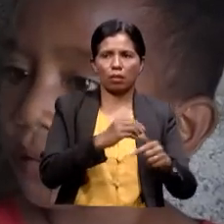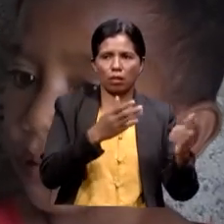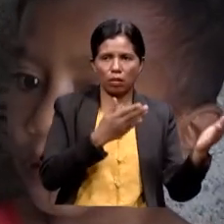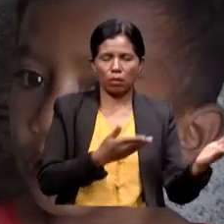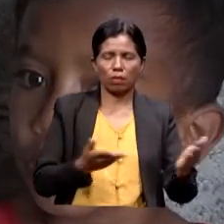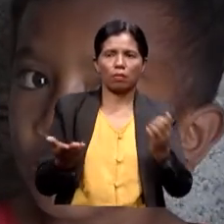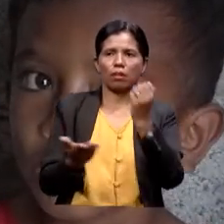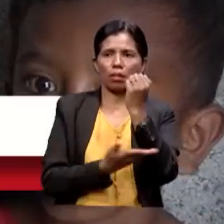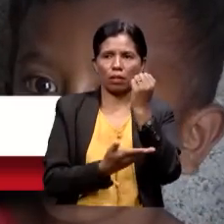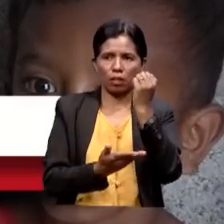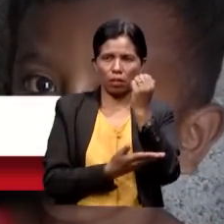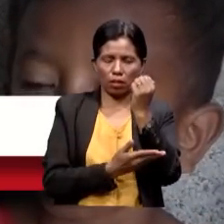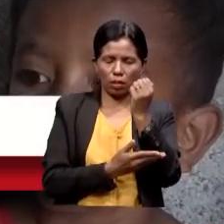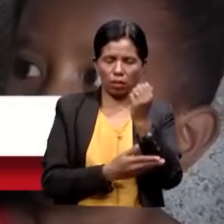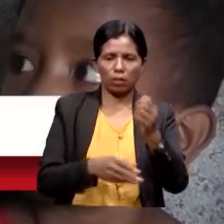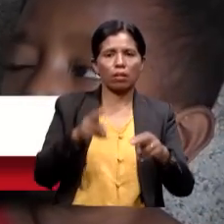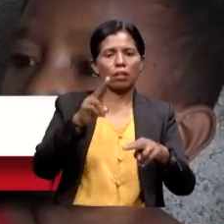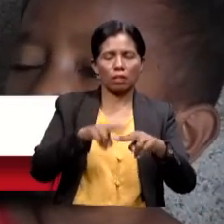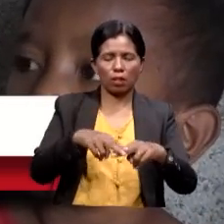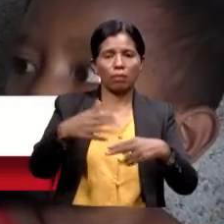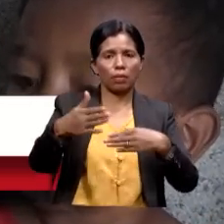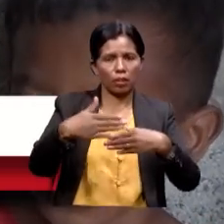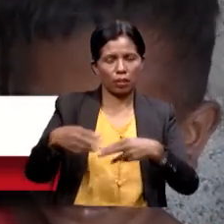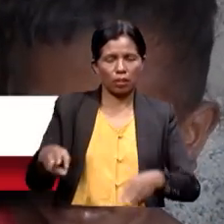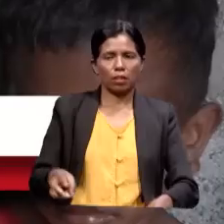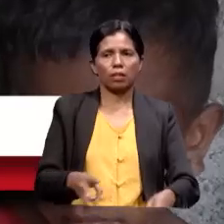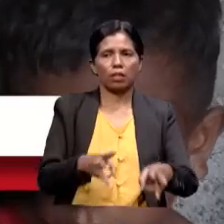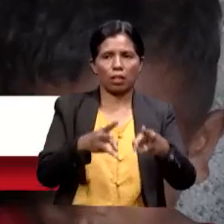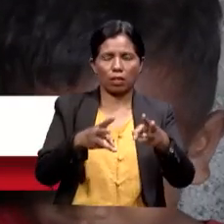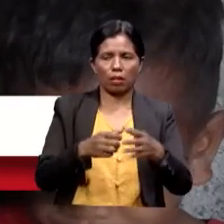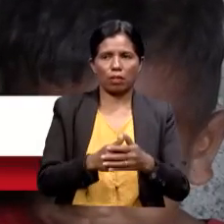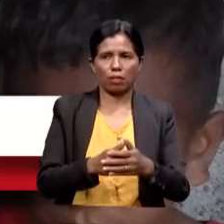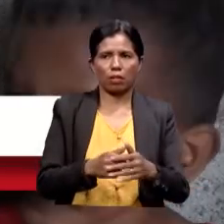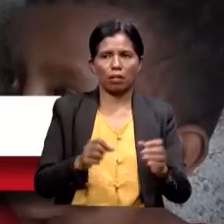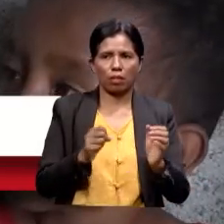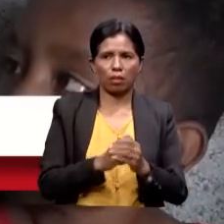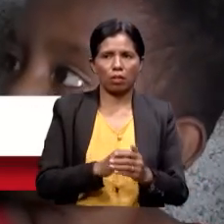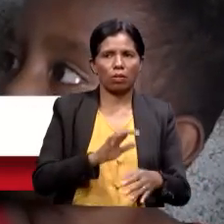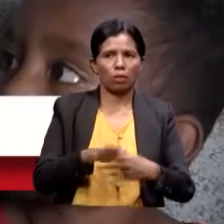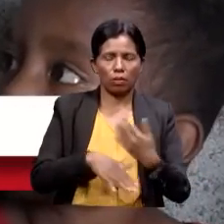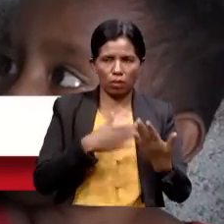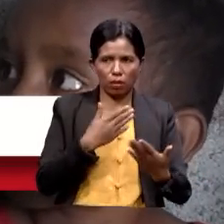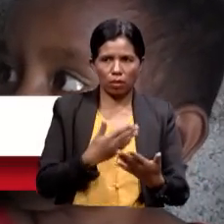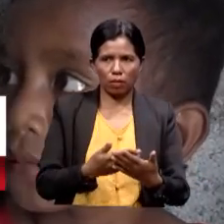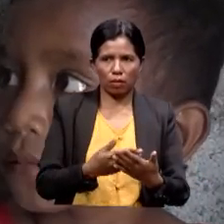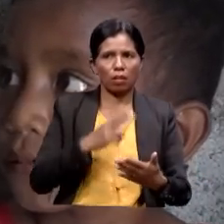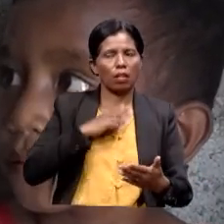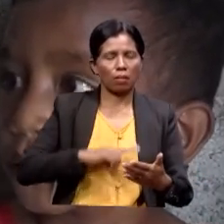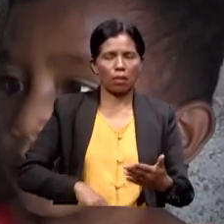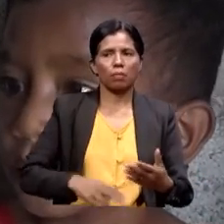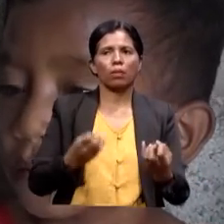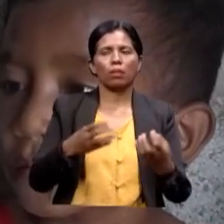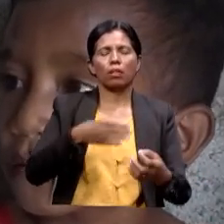teti, putu tau bestrana. Mai sana sa unian makana sa rian talai. Hoto, bai hamla hamos la botin himu